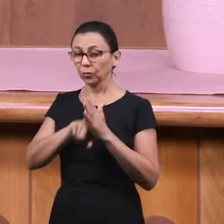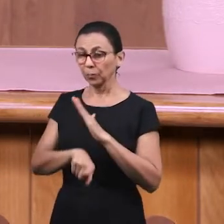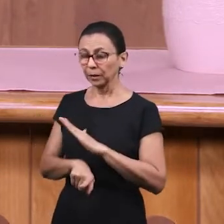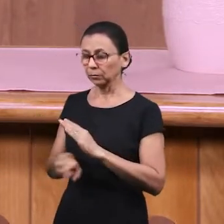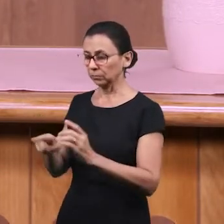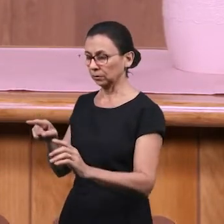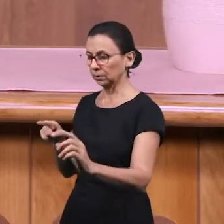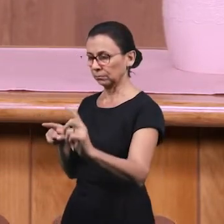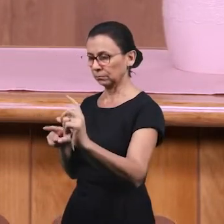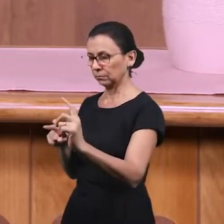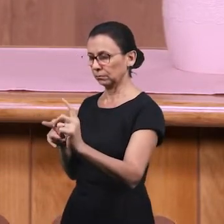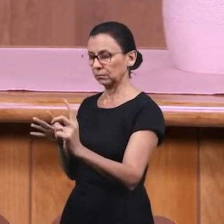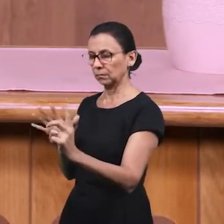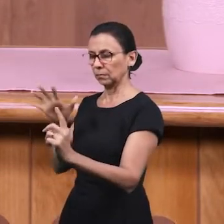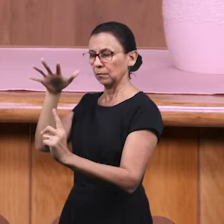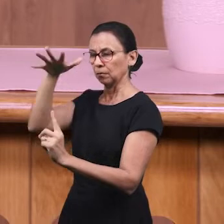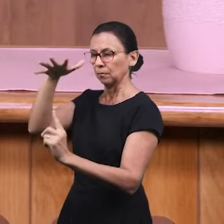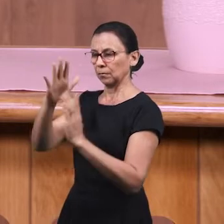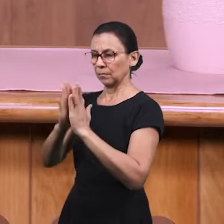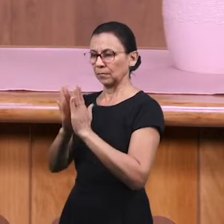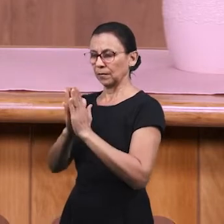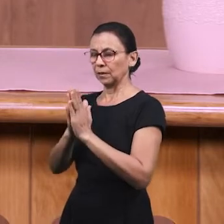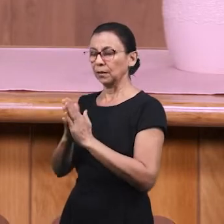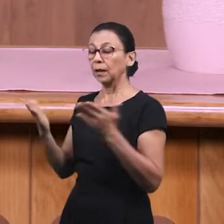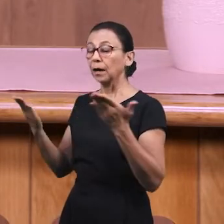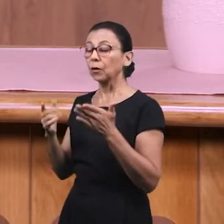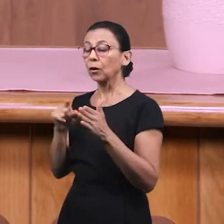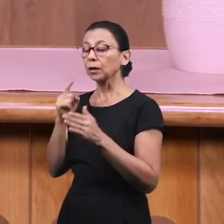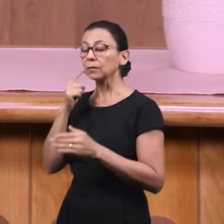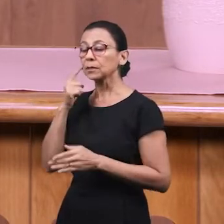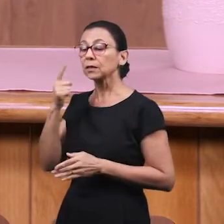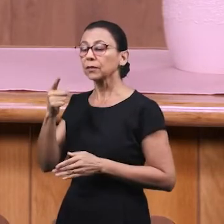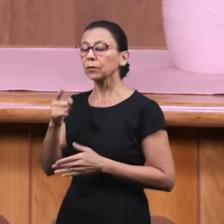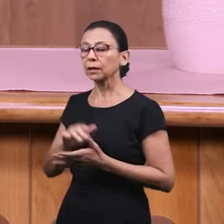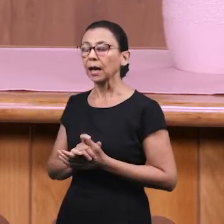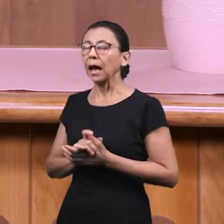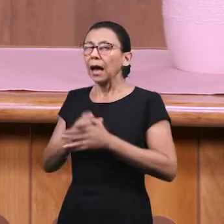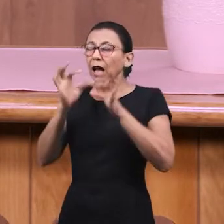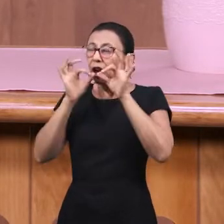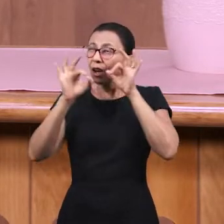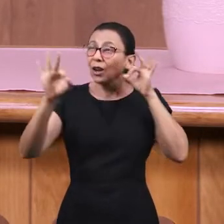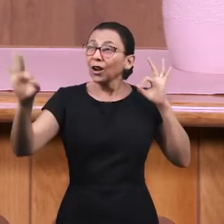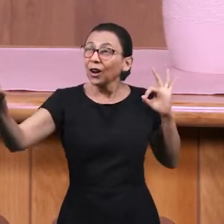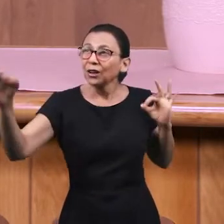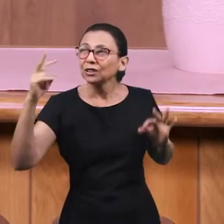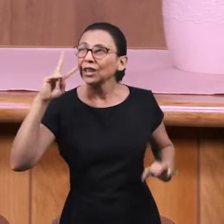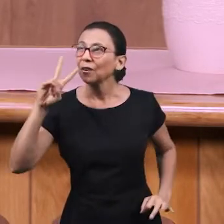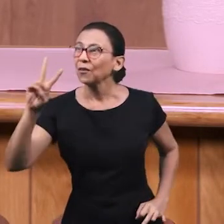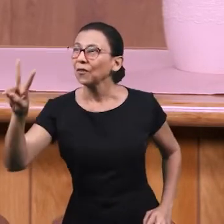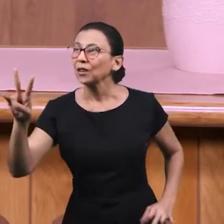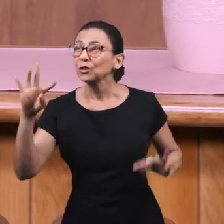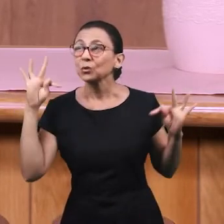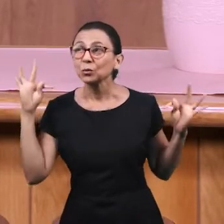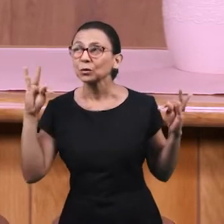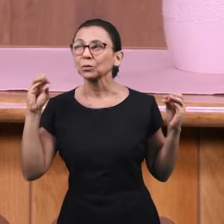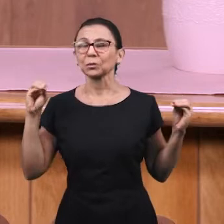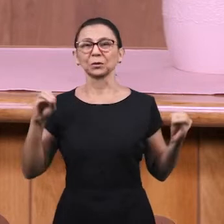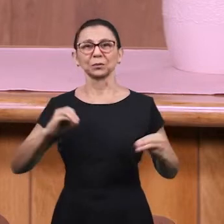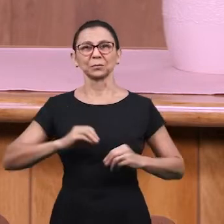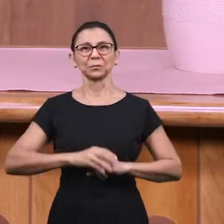И спрашивает, он говорит, теперь я вижу хорошо, я вижу ясно. В португальском языке написано «вижу